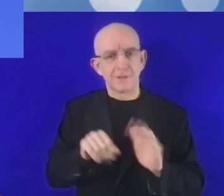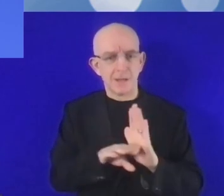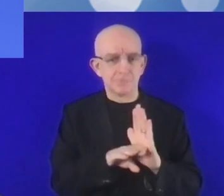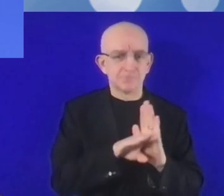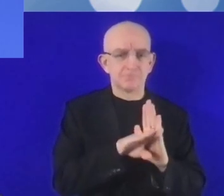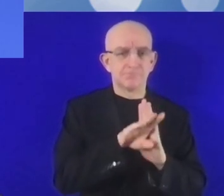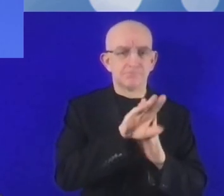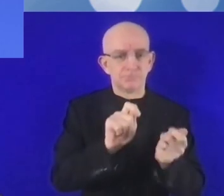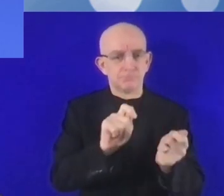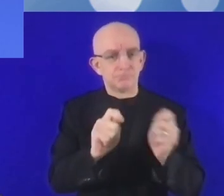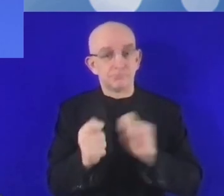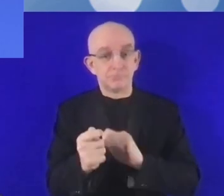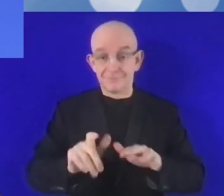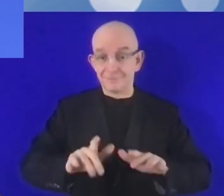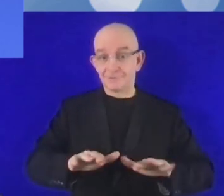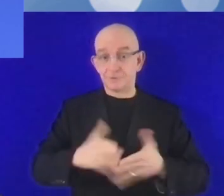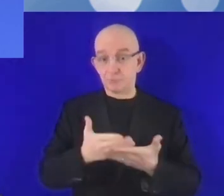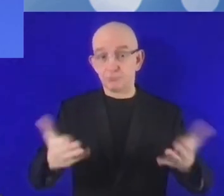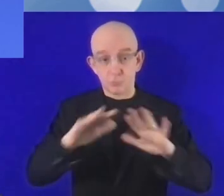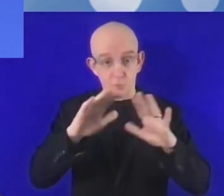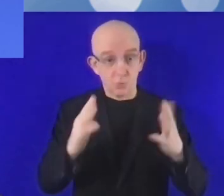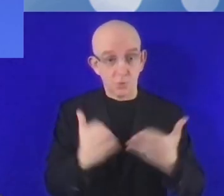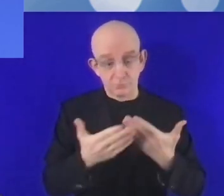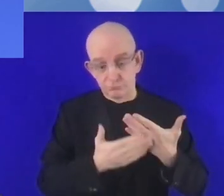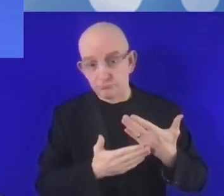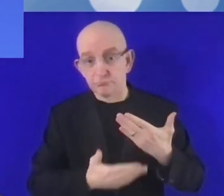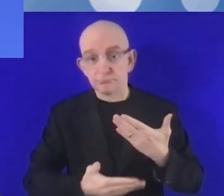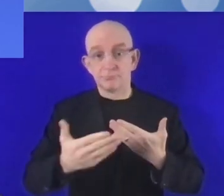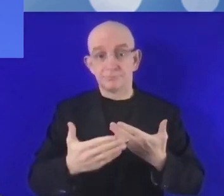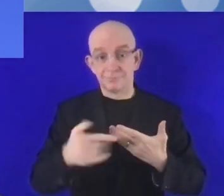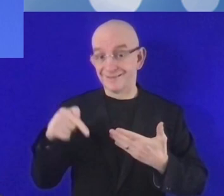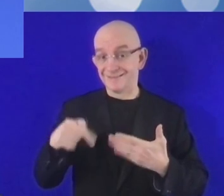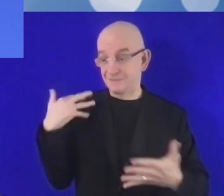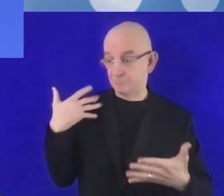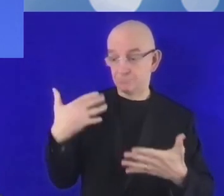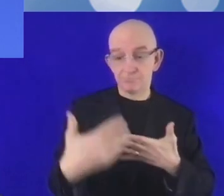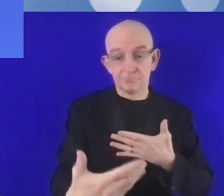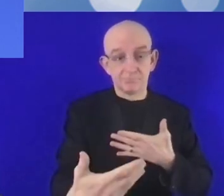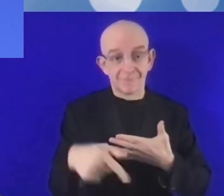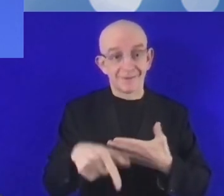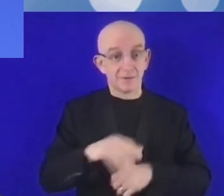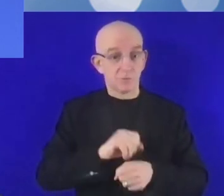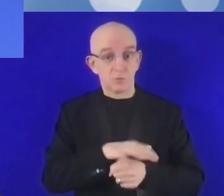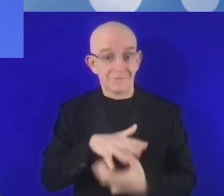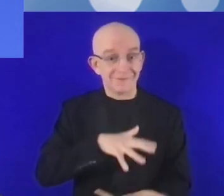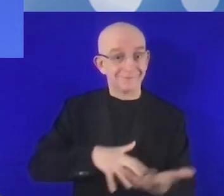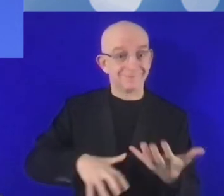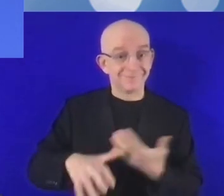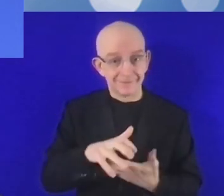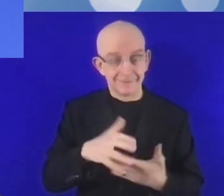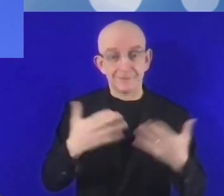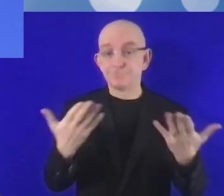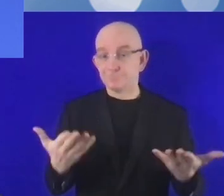如果我们在这个论坛上，我们可以承诺这个问题会被解